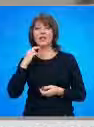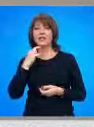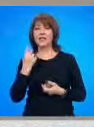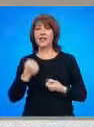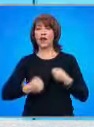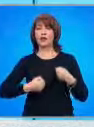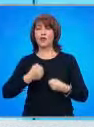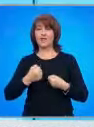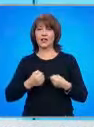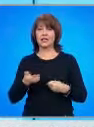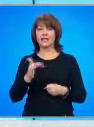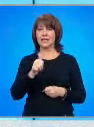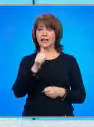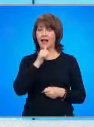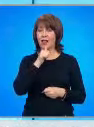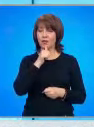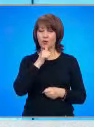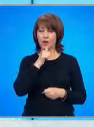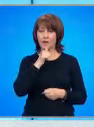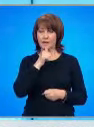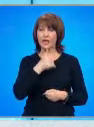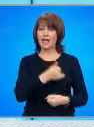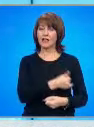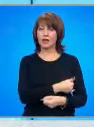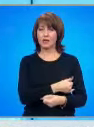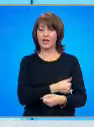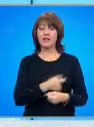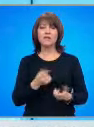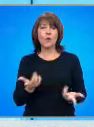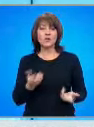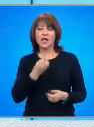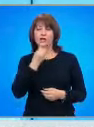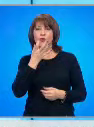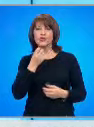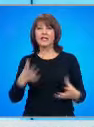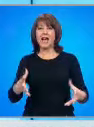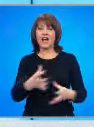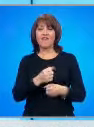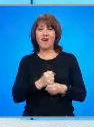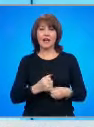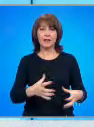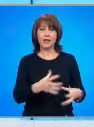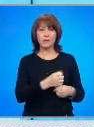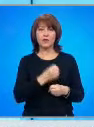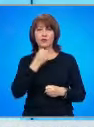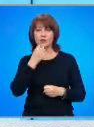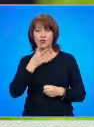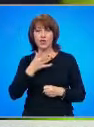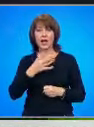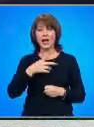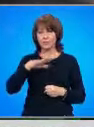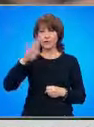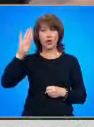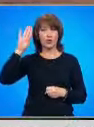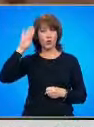алкохол и наркотици. Не, случаите не са зачестили, а зачестиха случаите, в които са заловени от служители на МВР, други служители на МВР,